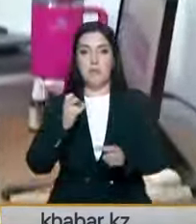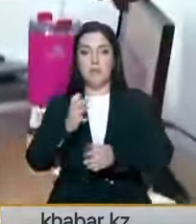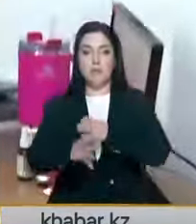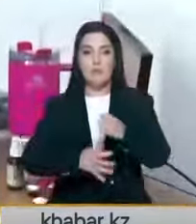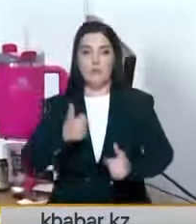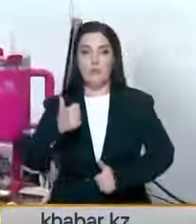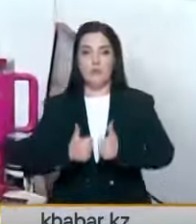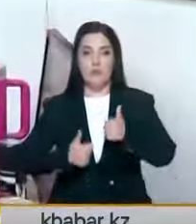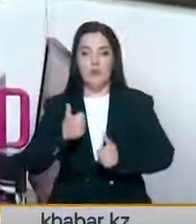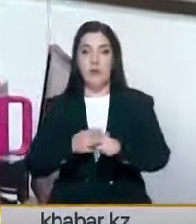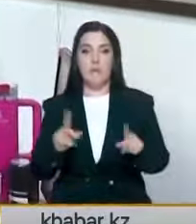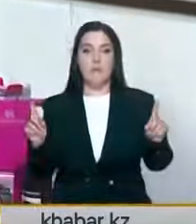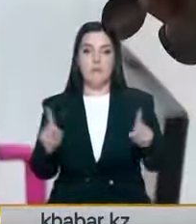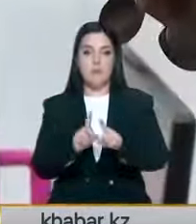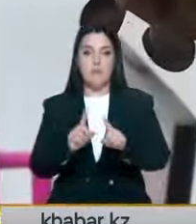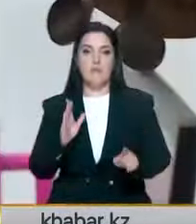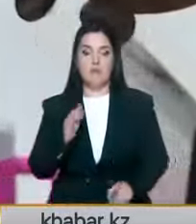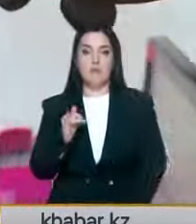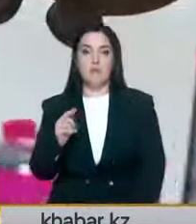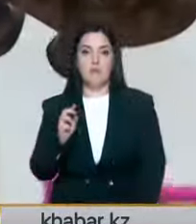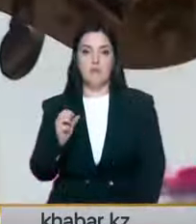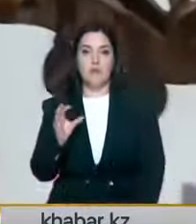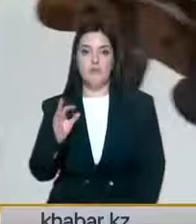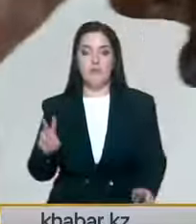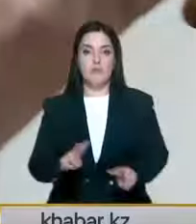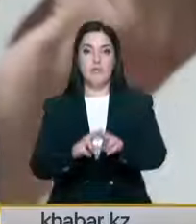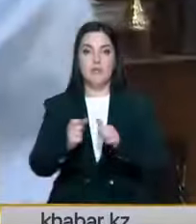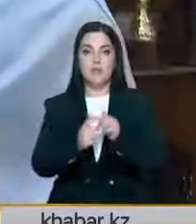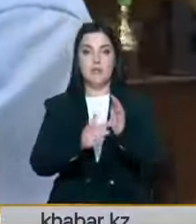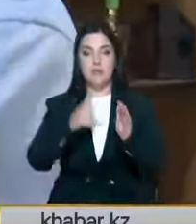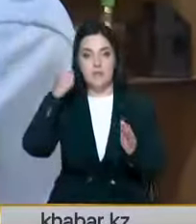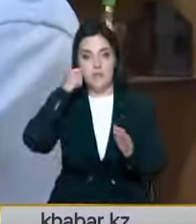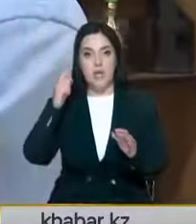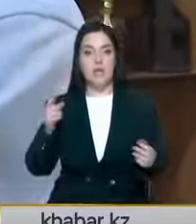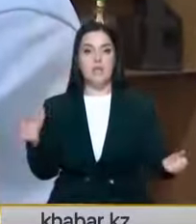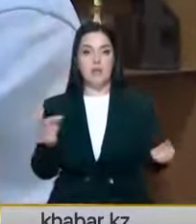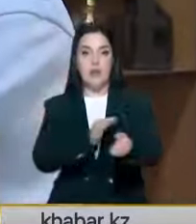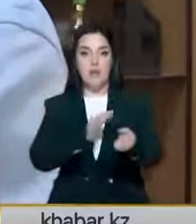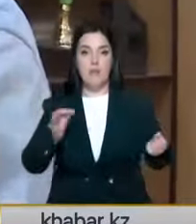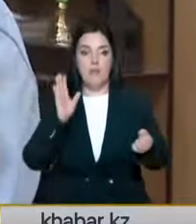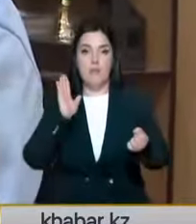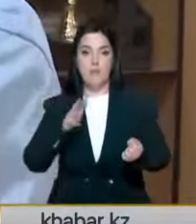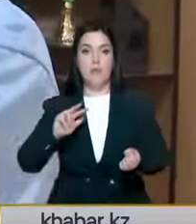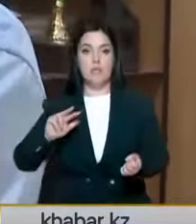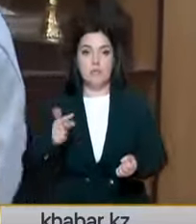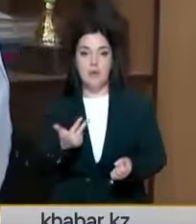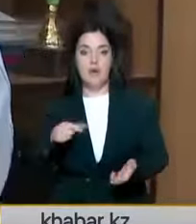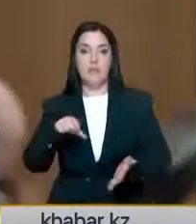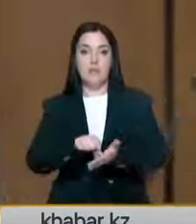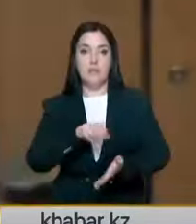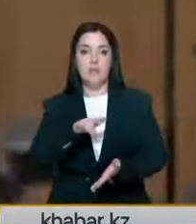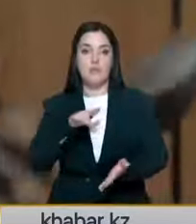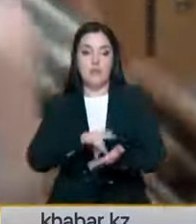ноября на международном конкурсе камерной музыки имени Вячеслава Узбекова в Астане. 17-летний скрипач сыграет в камерном трио